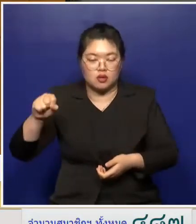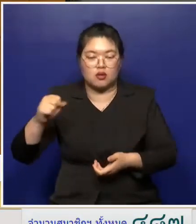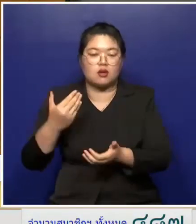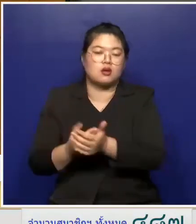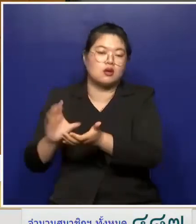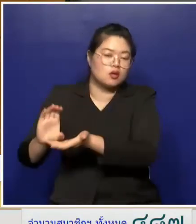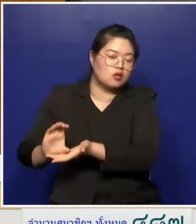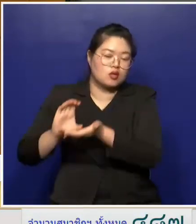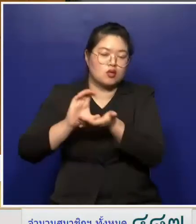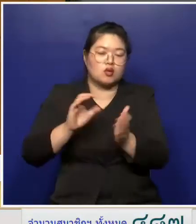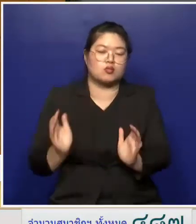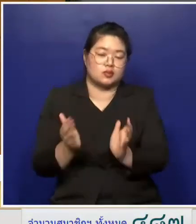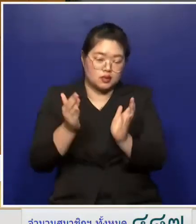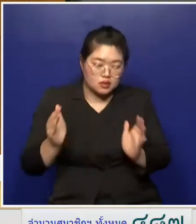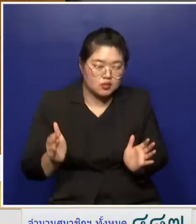เหนความตั้งใจ